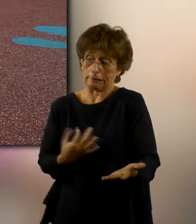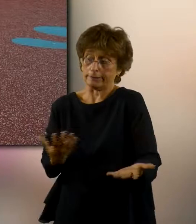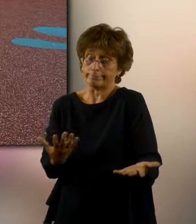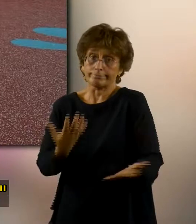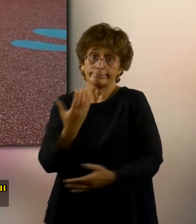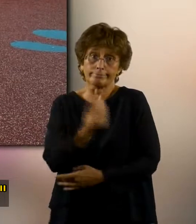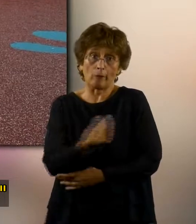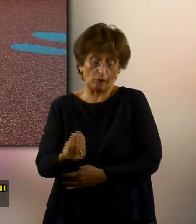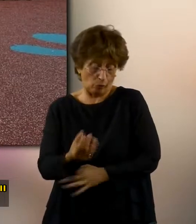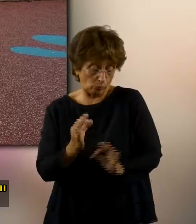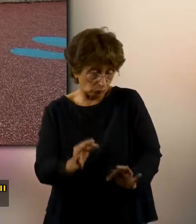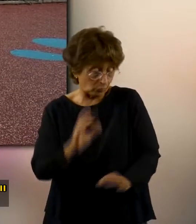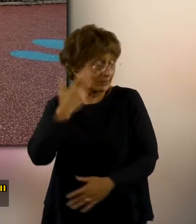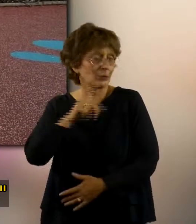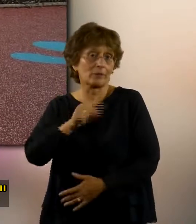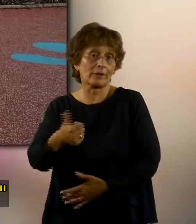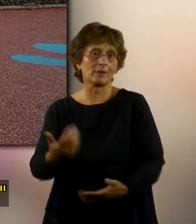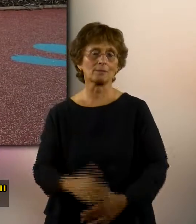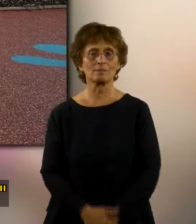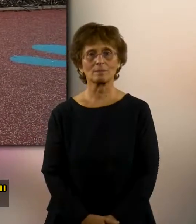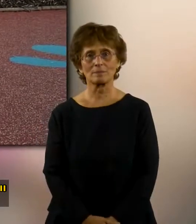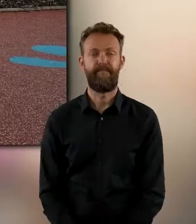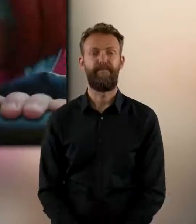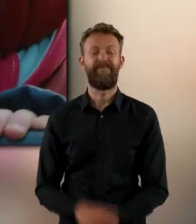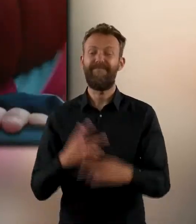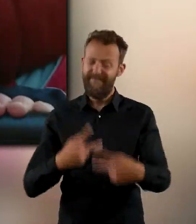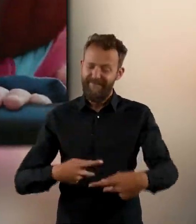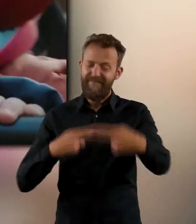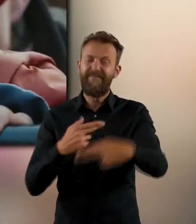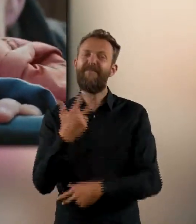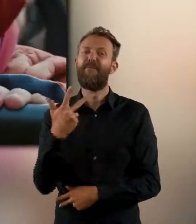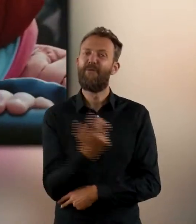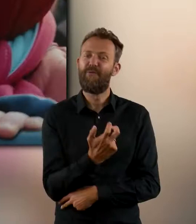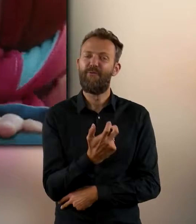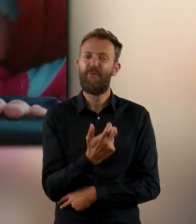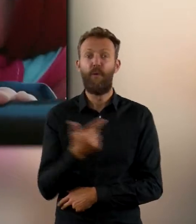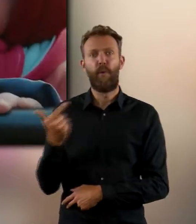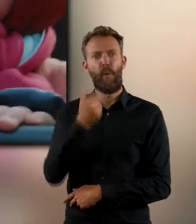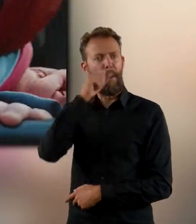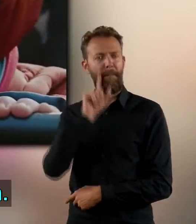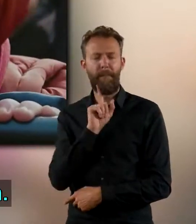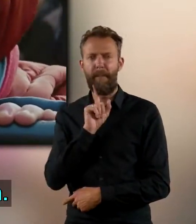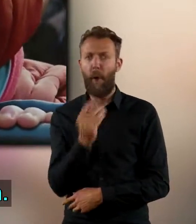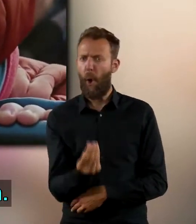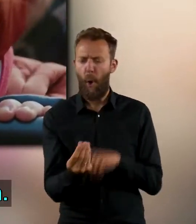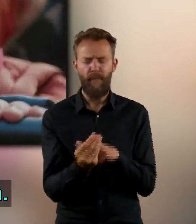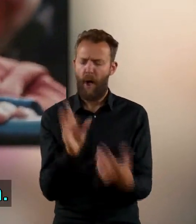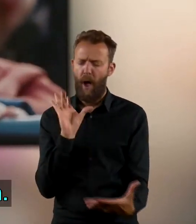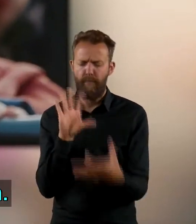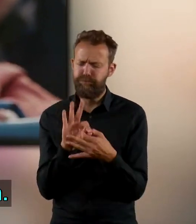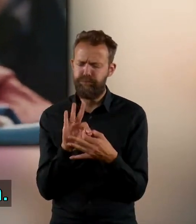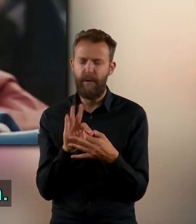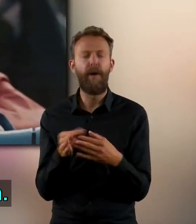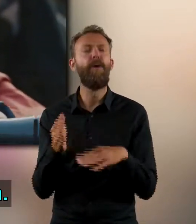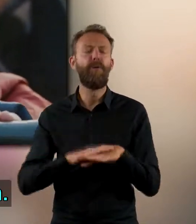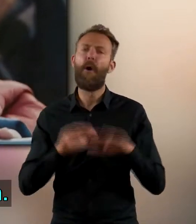et on nous a dit voilà, « votre enfant est porteur d'une trisomie 21 ». Dans ce laps de temps de 3 jours, Benoît et Gabriel